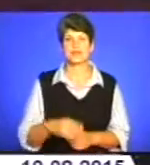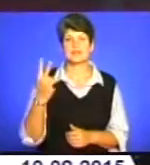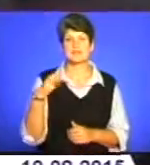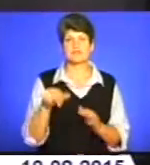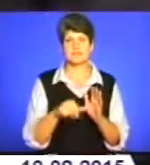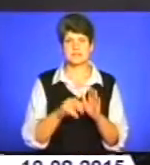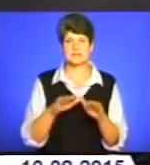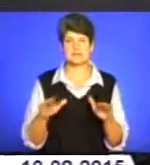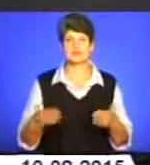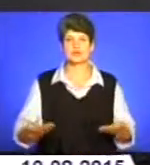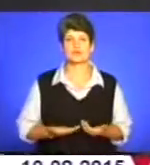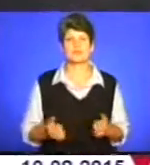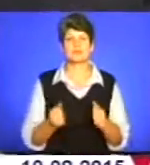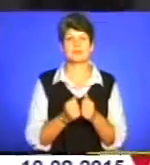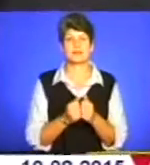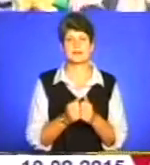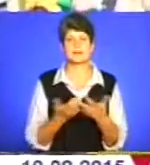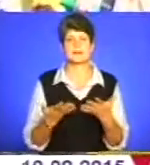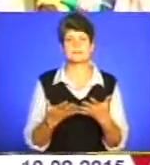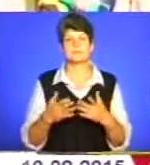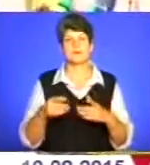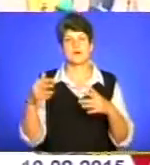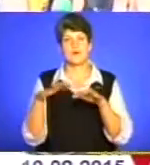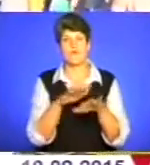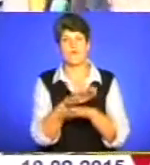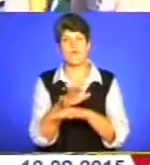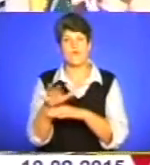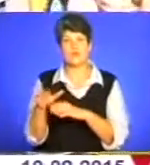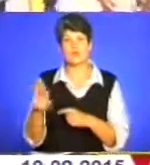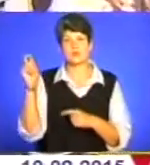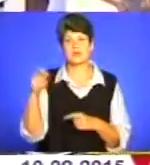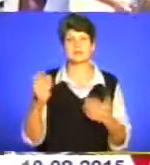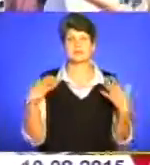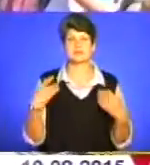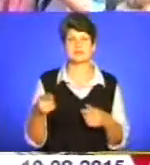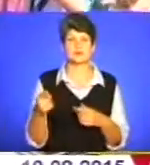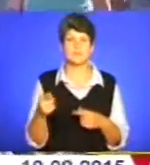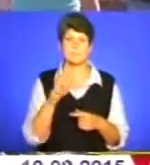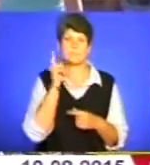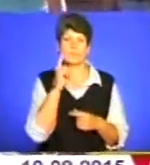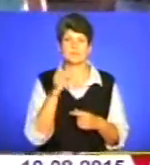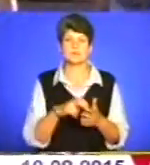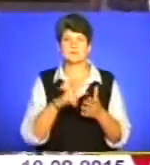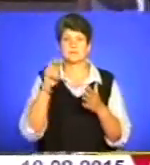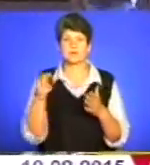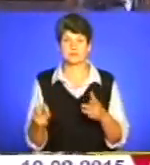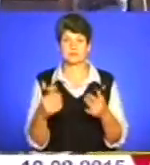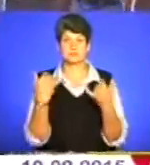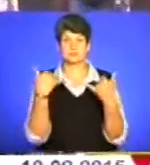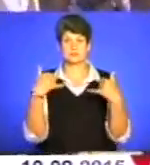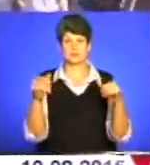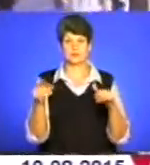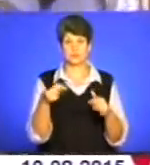26 дітей, що живуть поряд із лінією вогню, приїхали відпочивати на Тернопільщину. Молодь сходить з потяга і перше, чим їх вражає Тернопіль